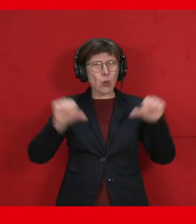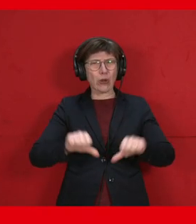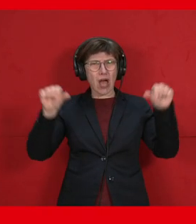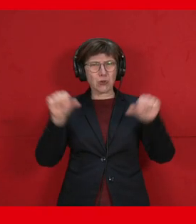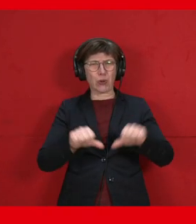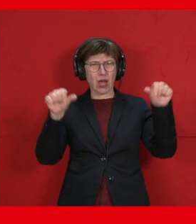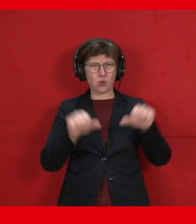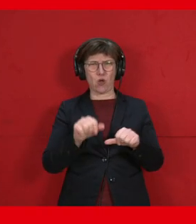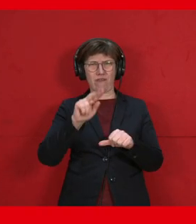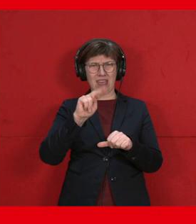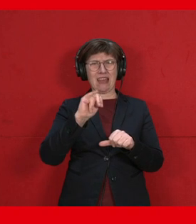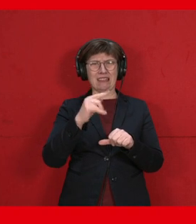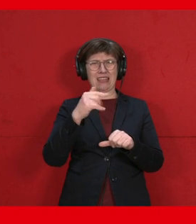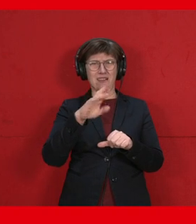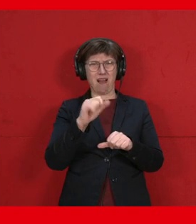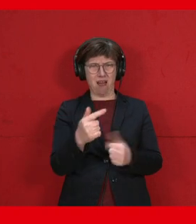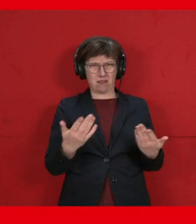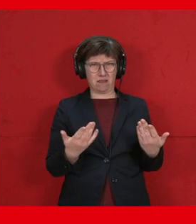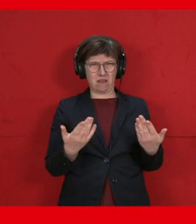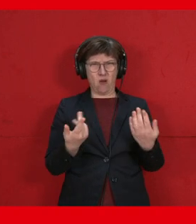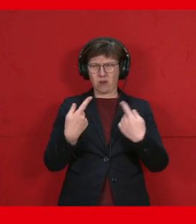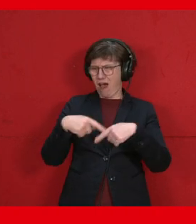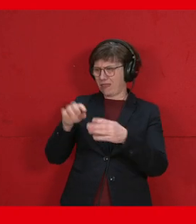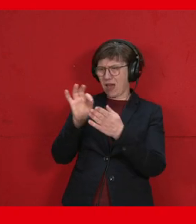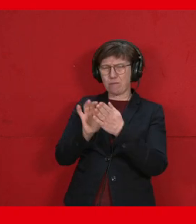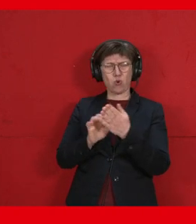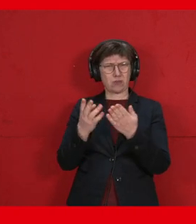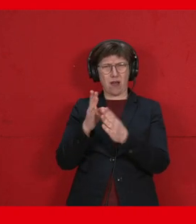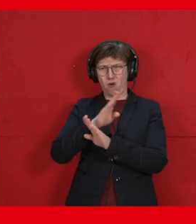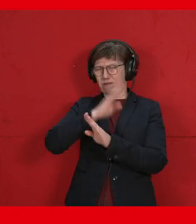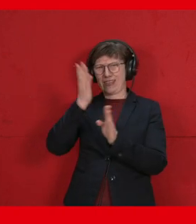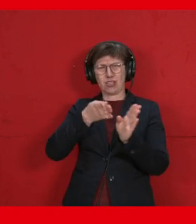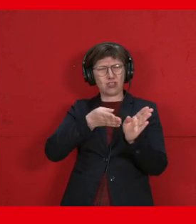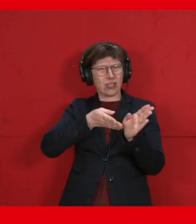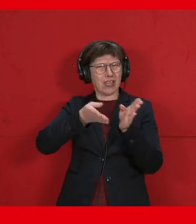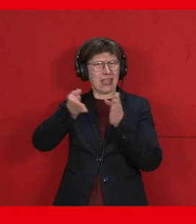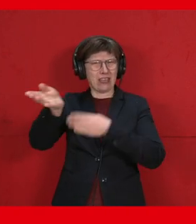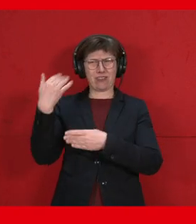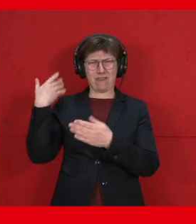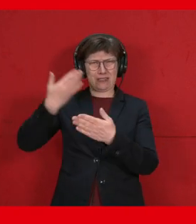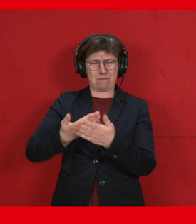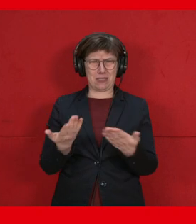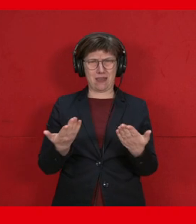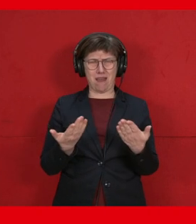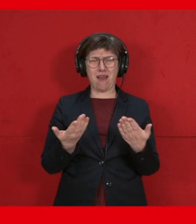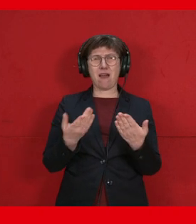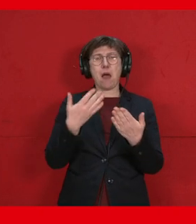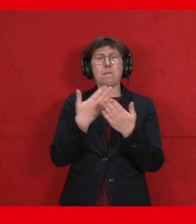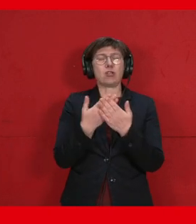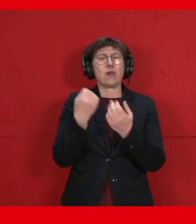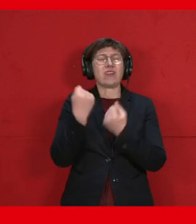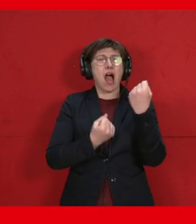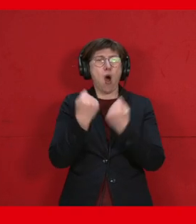mit Nitraten. Oder an anderer Stelle, wo auch die Weichen etwas schiefgestellt wurden, vielleicht nehmen wir mal